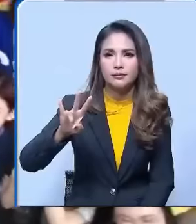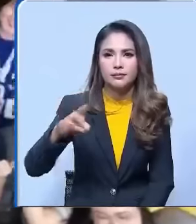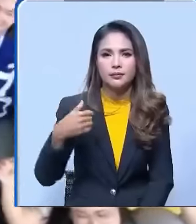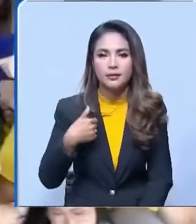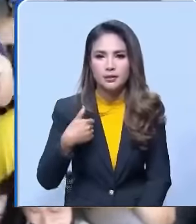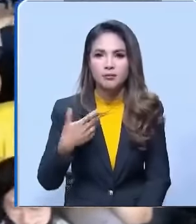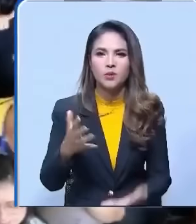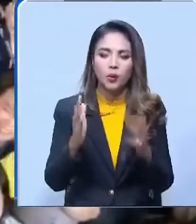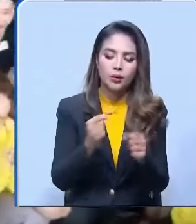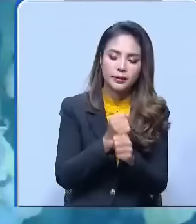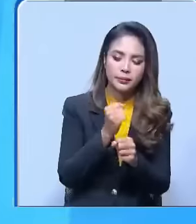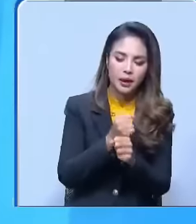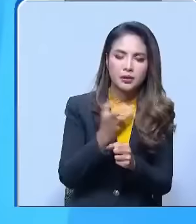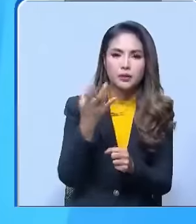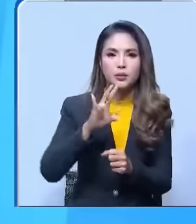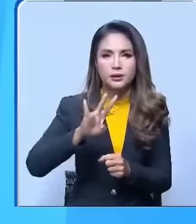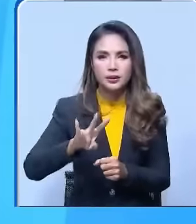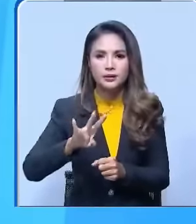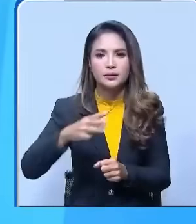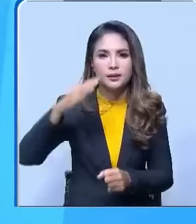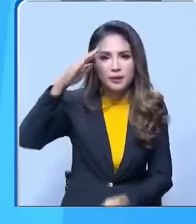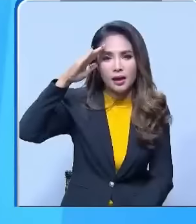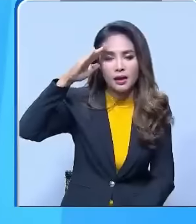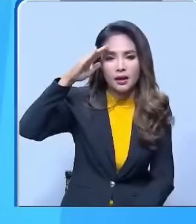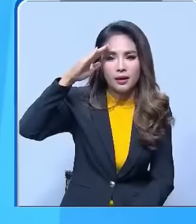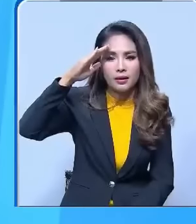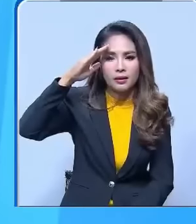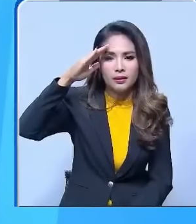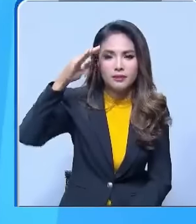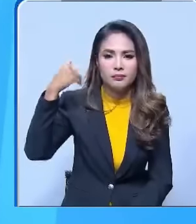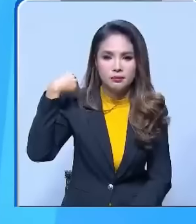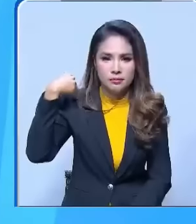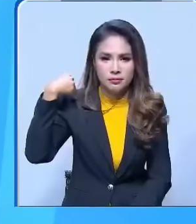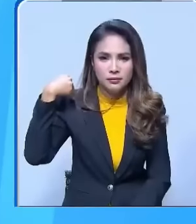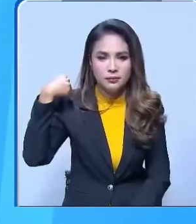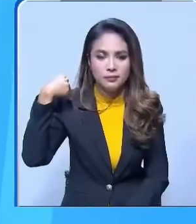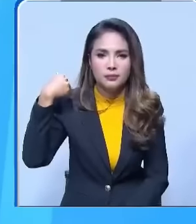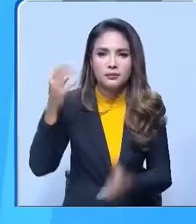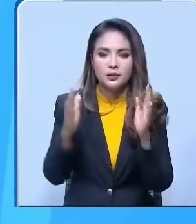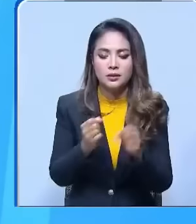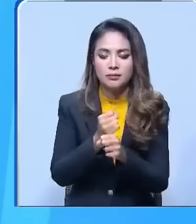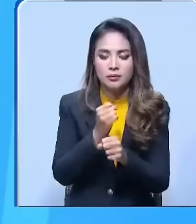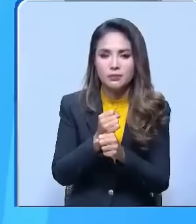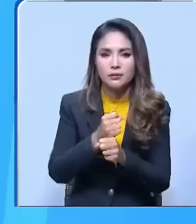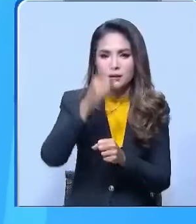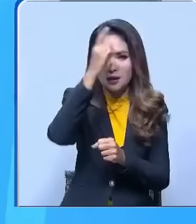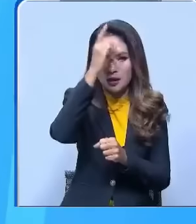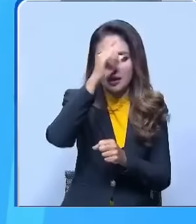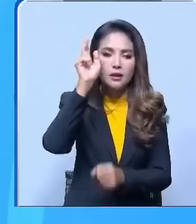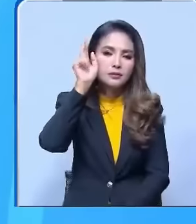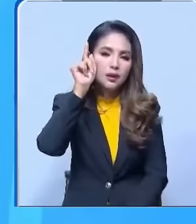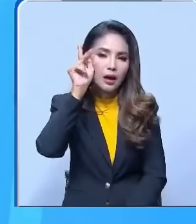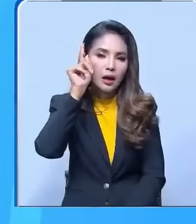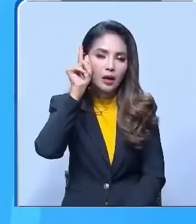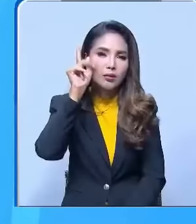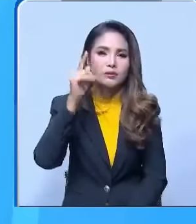พนักงานของช่อง 7HD นะคะมีพี่ๆทหารจากกองทัพไทยนะคะมีพนักงานของเราผู้ประกาศข่าวดารานักแสดงผู้บริหารด้วยไ